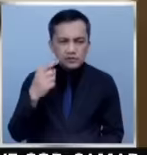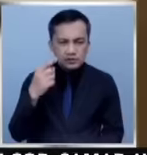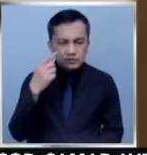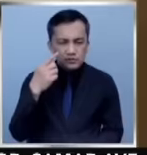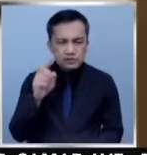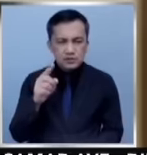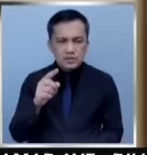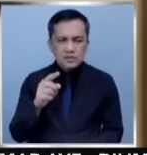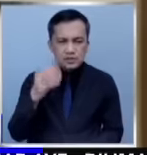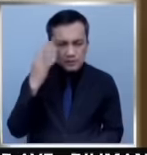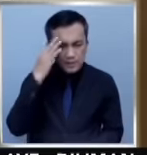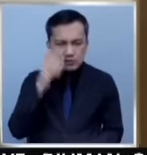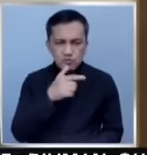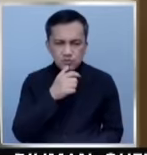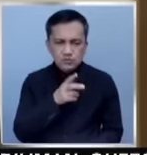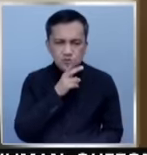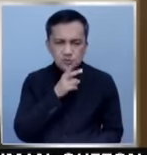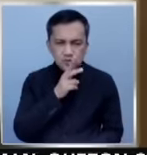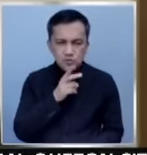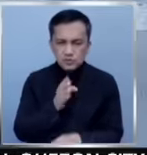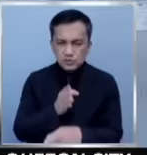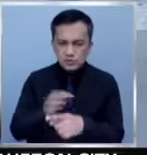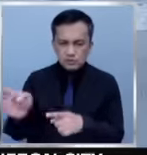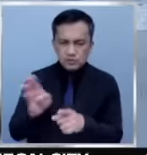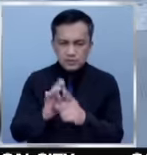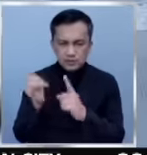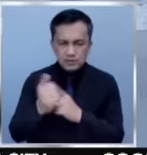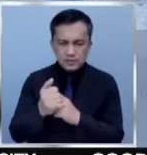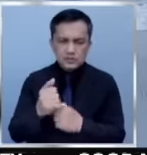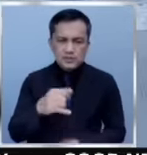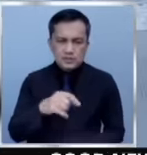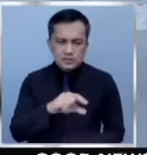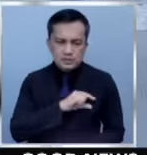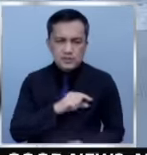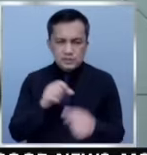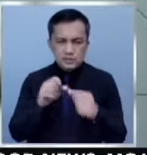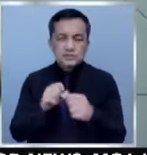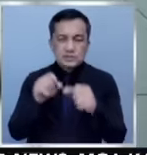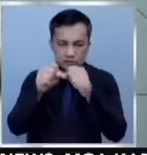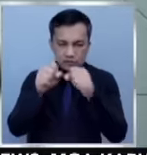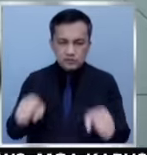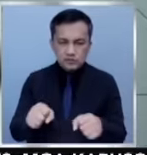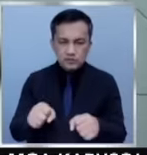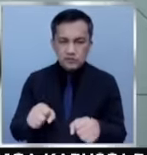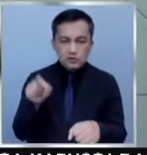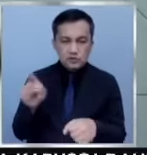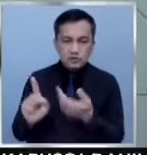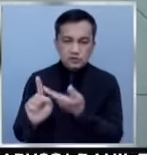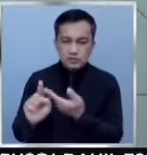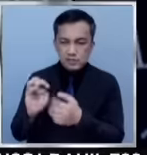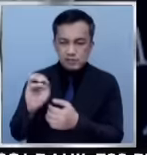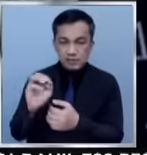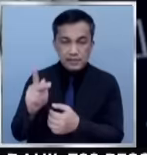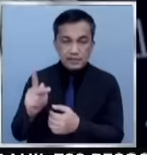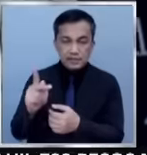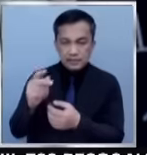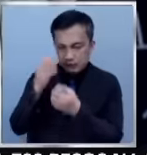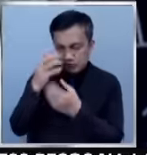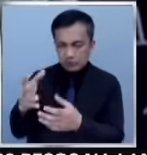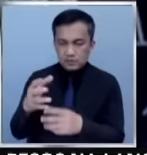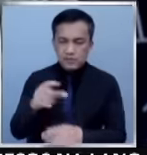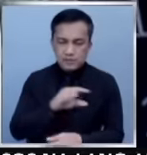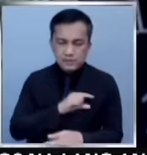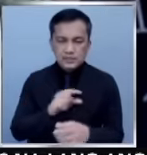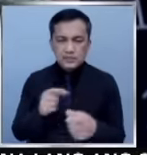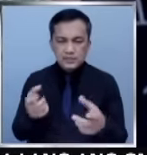suspect. Dumiretso na po ako ng barangay at saka police station. Doon, ikinwento ni Mark sa mga pulis ang nangyari. Aminado ang